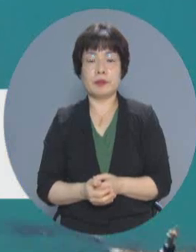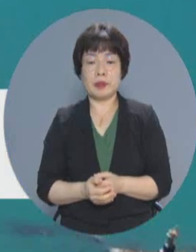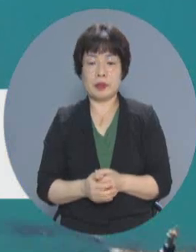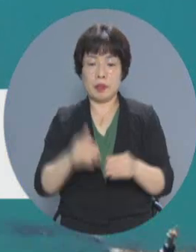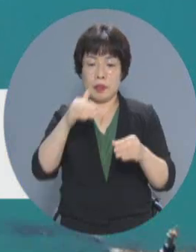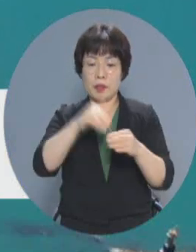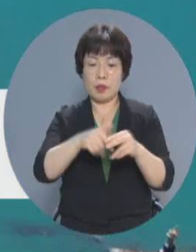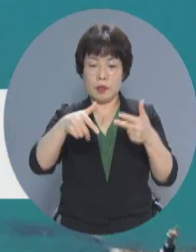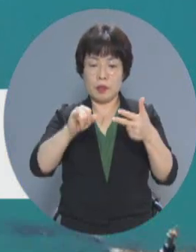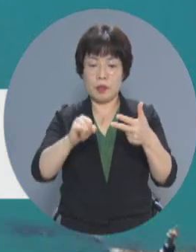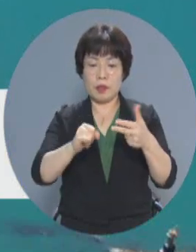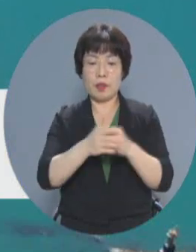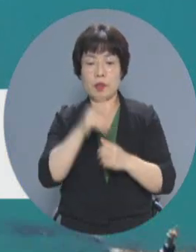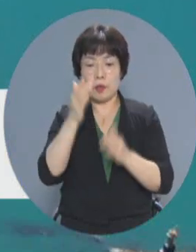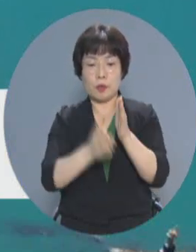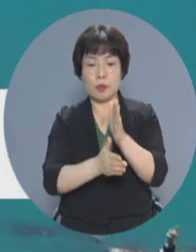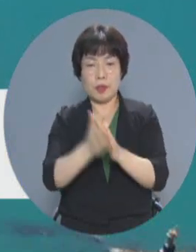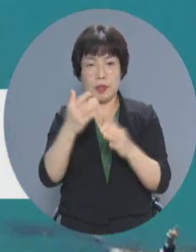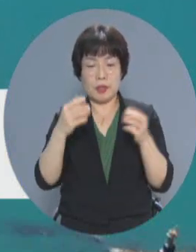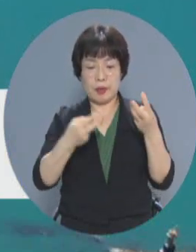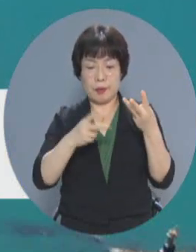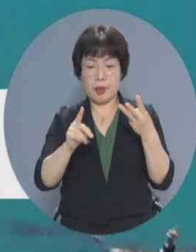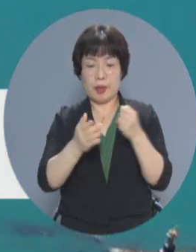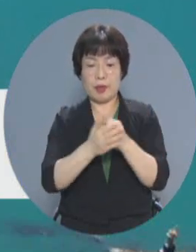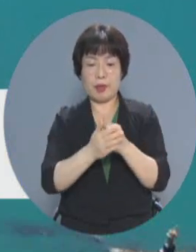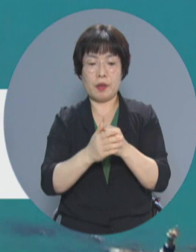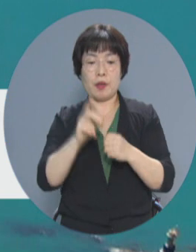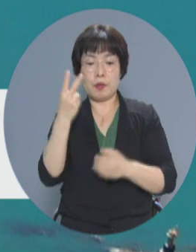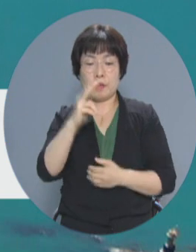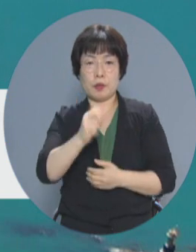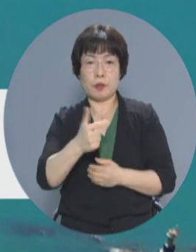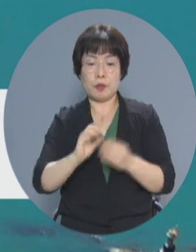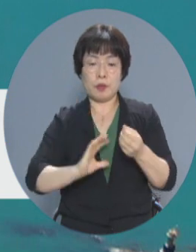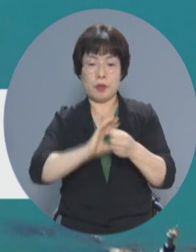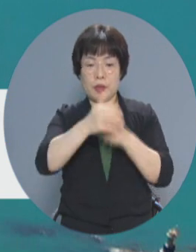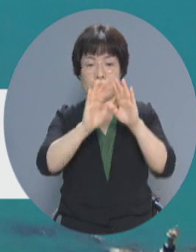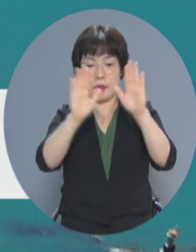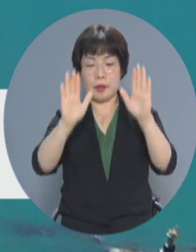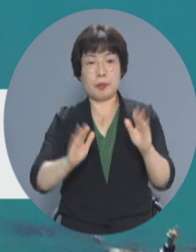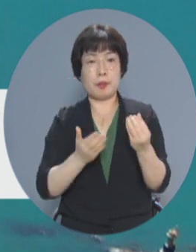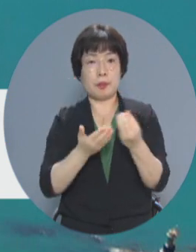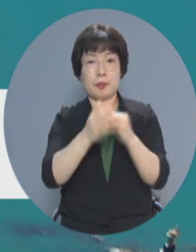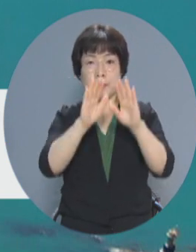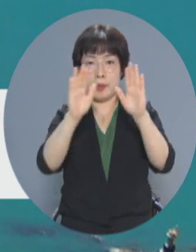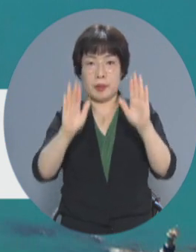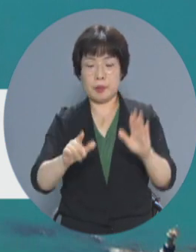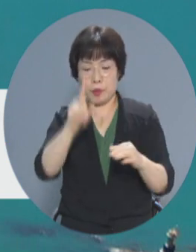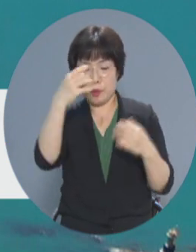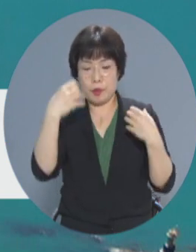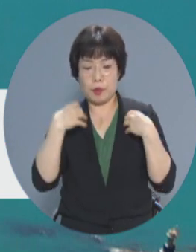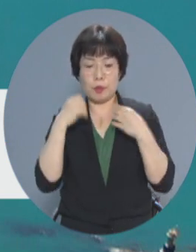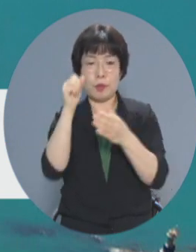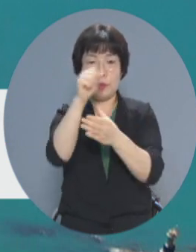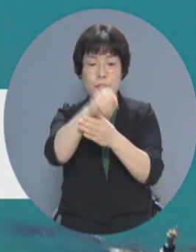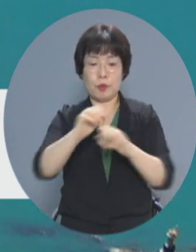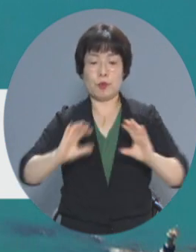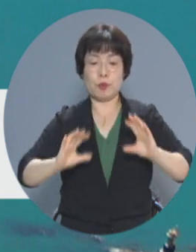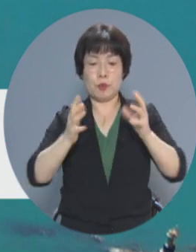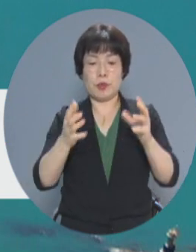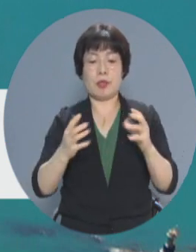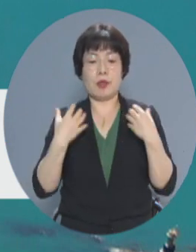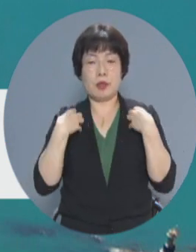민선 7기 여수시 3대 핵심 시책의 하나인 2016 여수 세계 선박람회가 정부가 승인한 국제 행사로